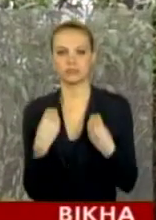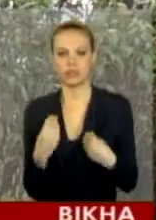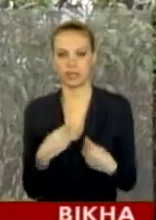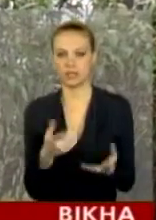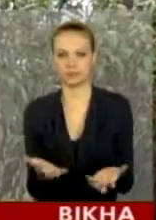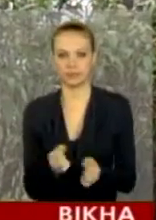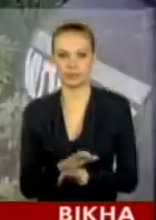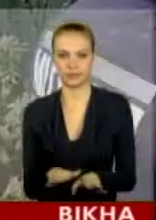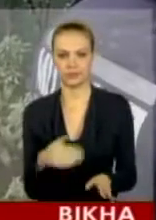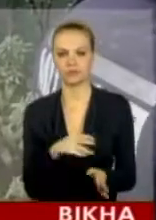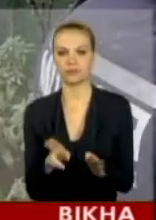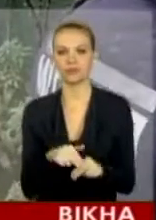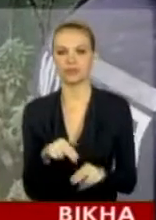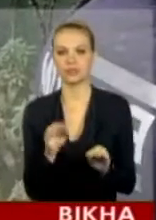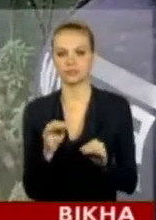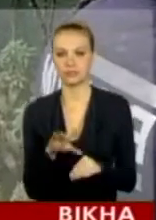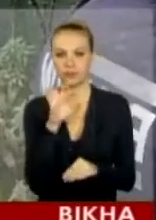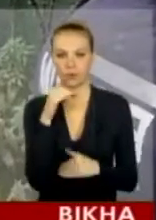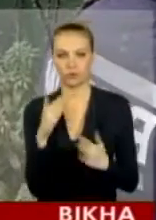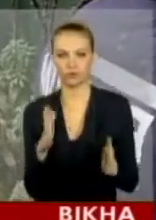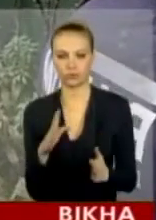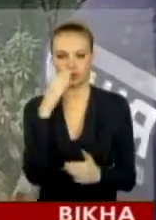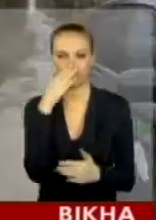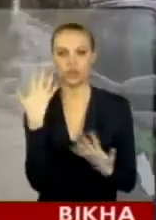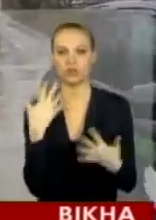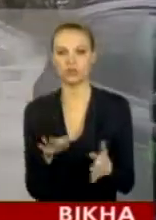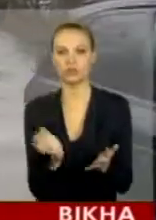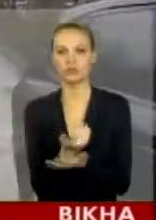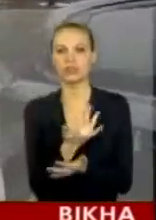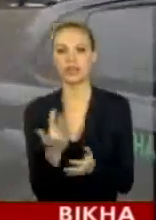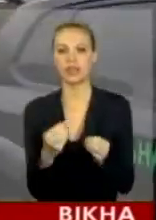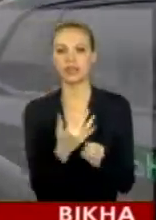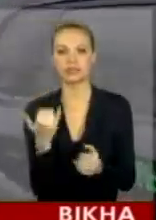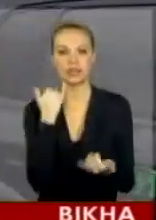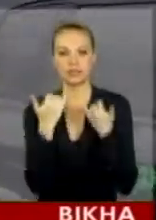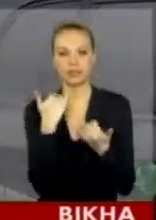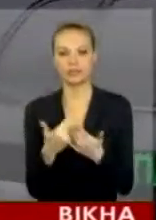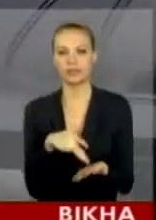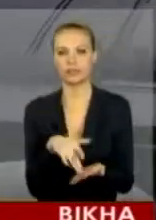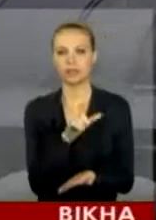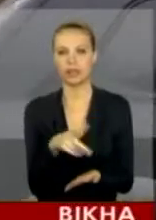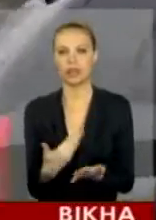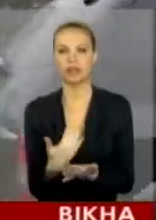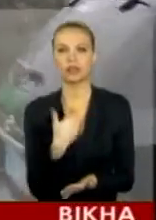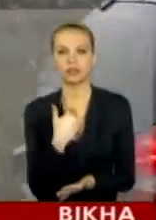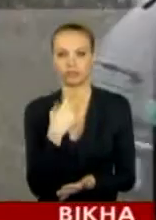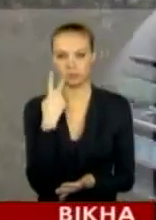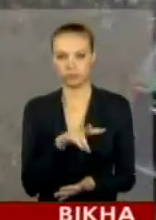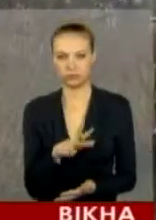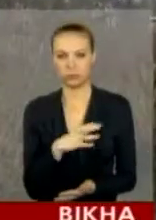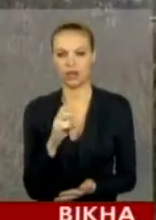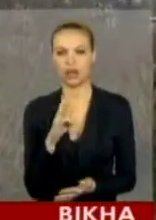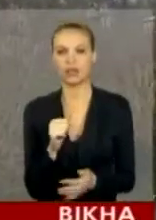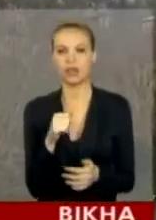злочинець не взяв. Міліція склала фоторобот чоловіка і вже дістала кілька десятків дзвінків від містян, які начебто його бачили. Та на